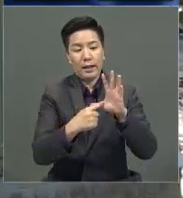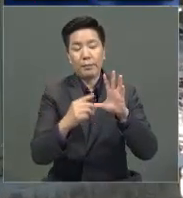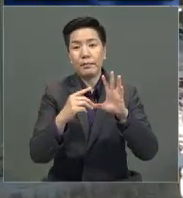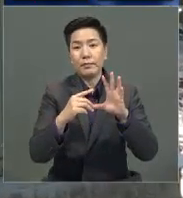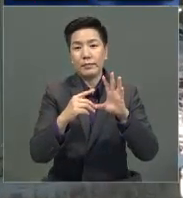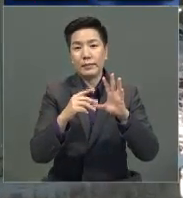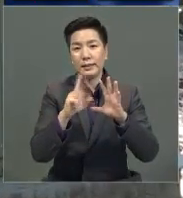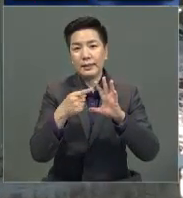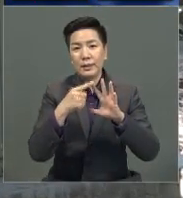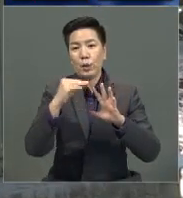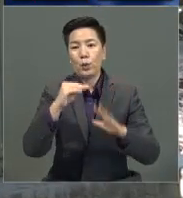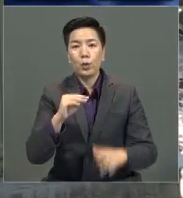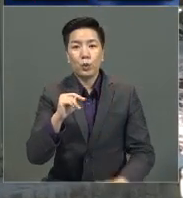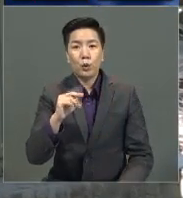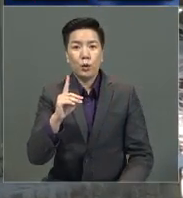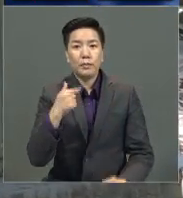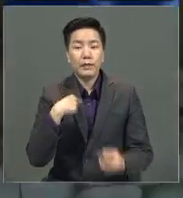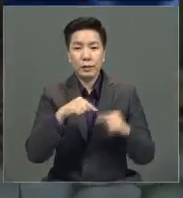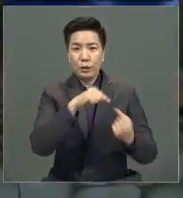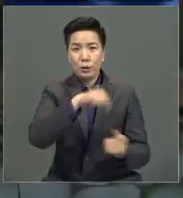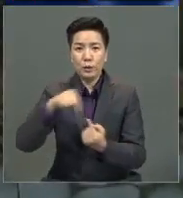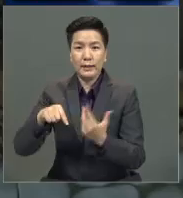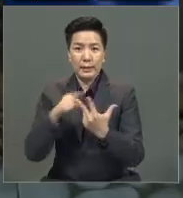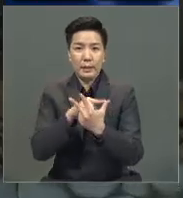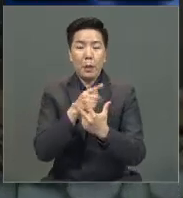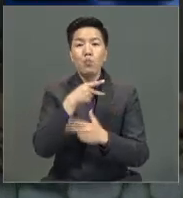เหมาะสำหรับภายในเกาะคำชะโนดนะคะก็จะมีจุดให้สักการะ3จุดก็คือจุดที่ 1